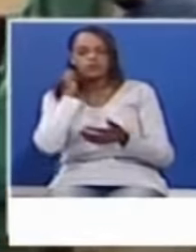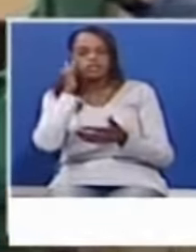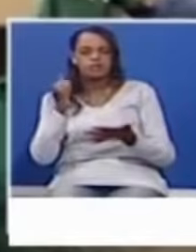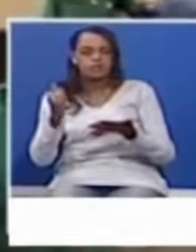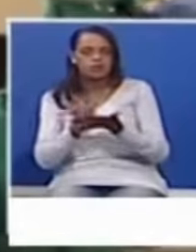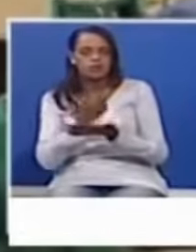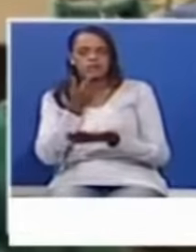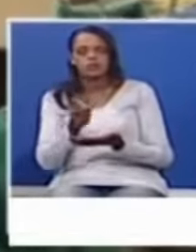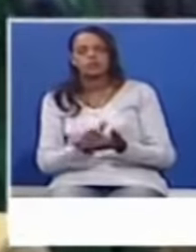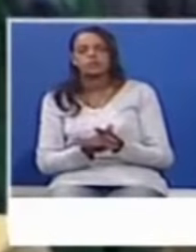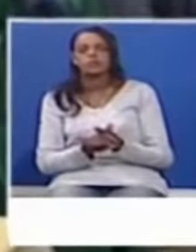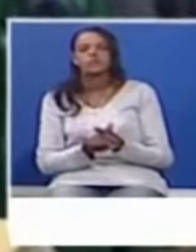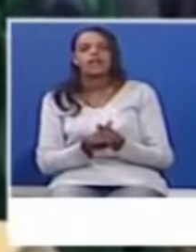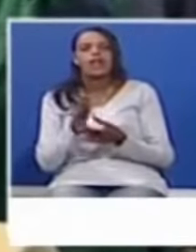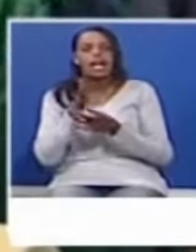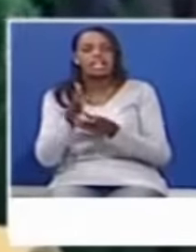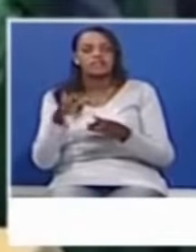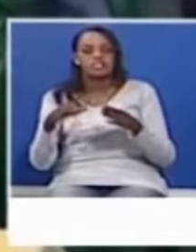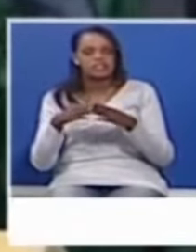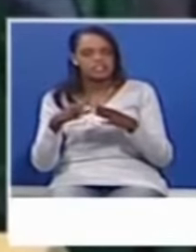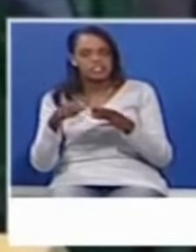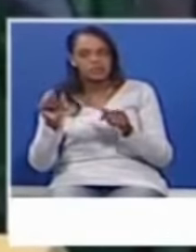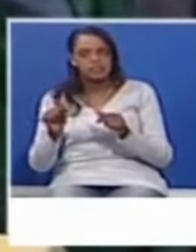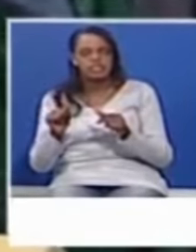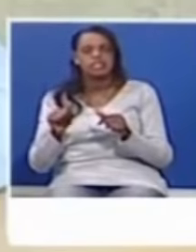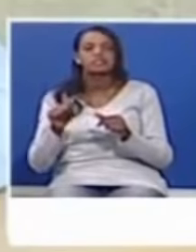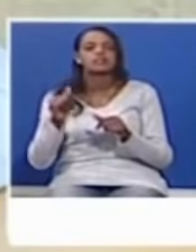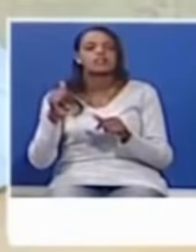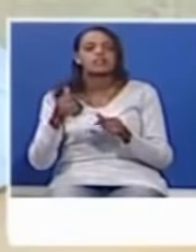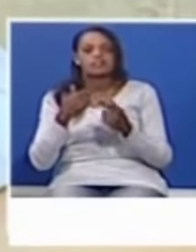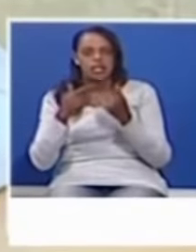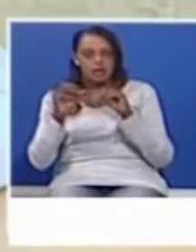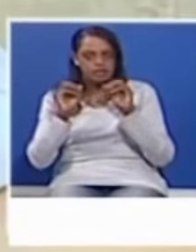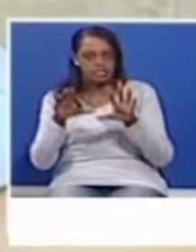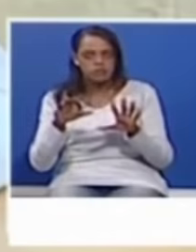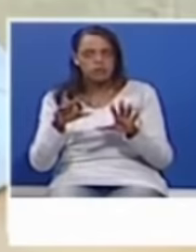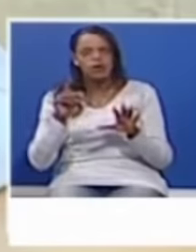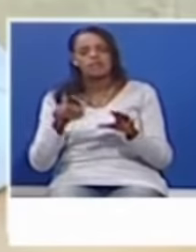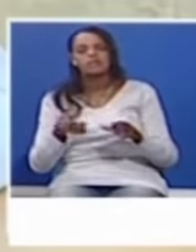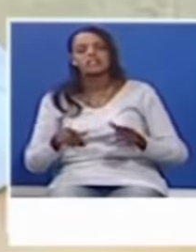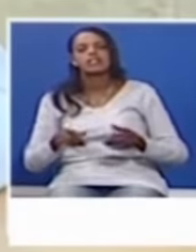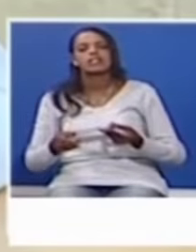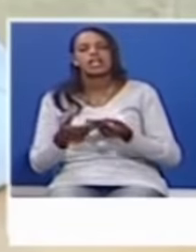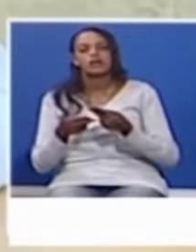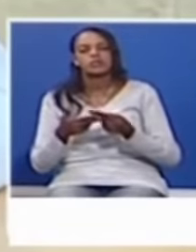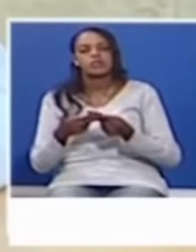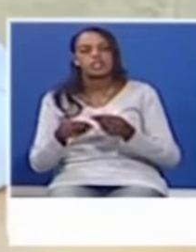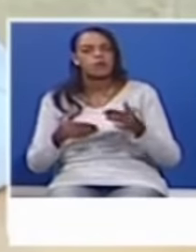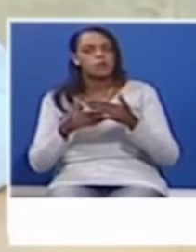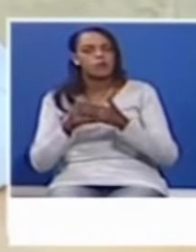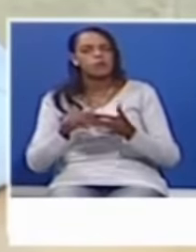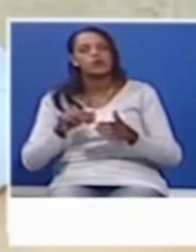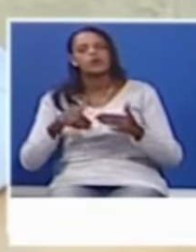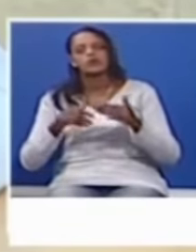ዘለዎ ተገሊጹ ሓላፊቲ ክፍሊ ዶክተር ታሚት እስቴፋኖስ ንኤሪና ኣብ ዝሃቦ ሓበሬታ ኣብቲ መውከሲ ሆስፒታል ካብ ሙሉእ ዞባጋሽ